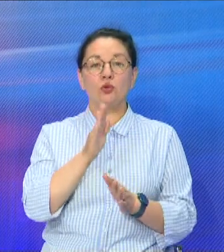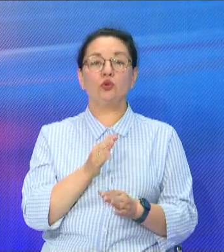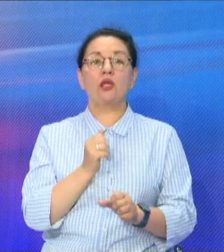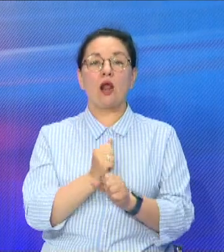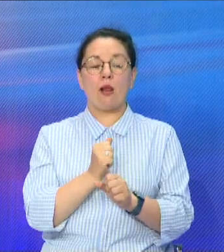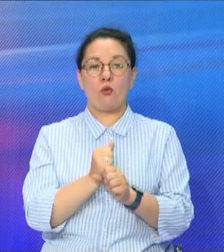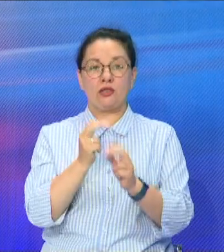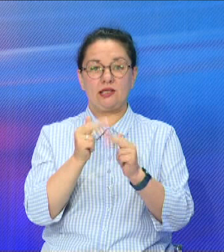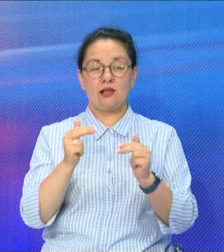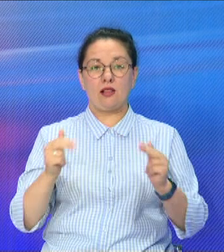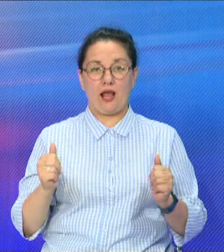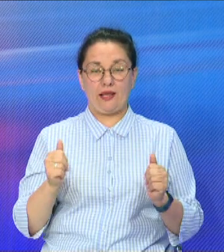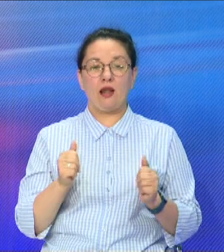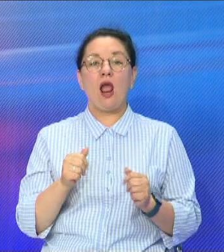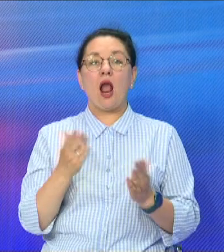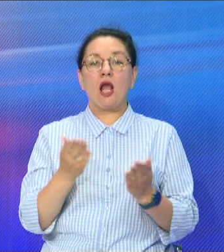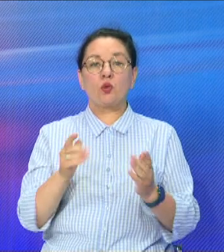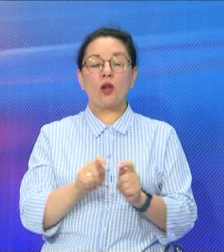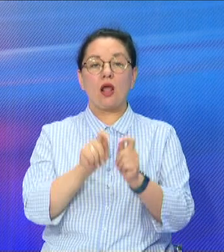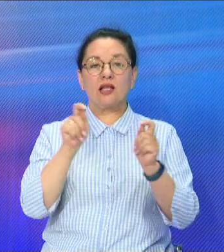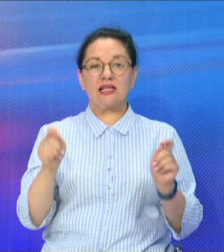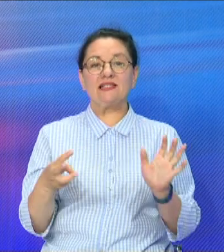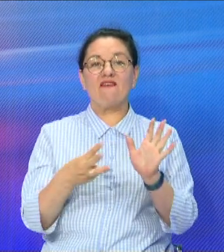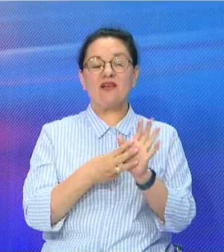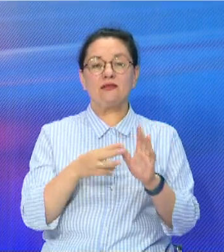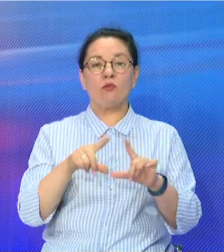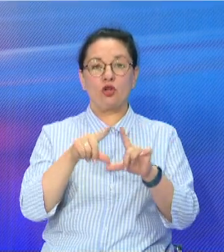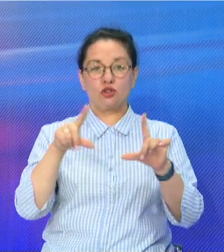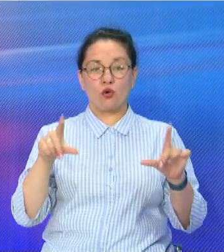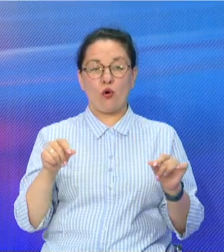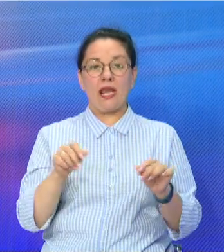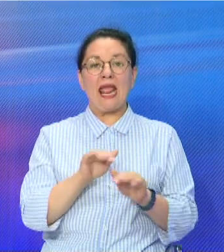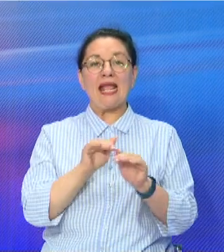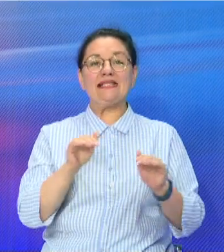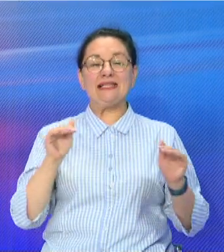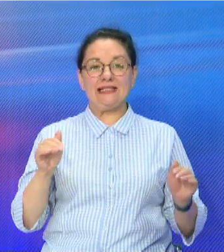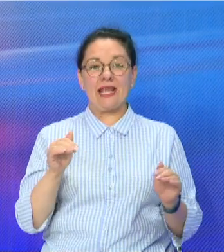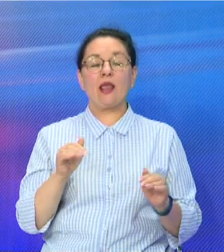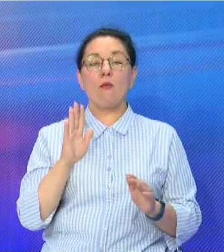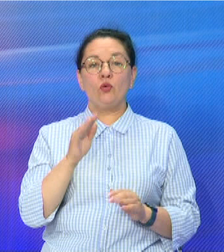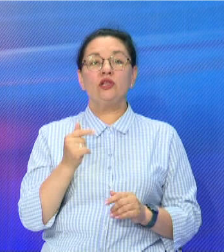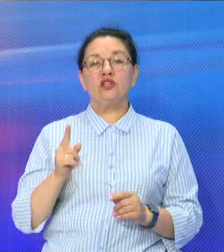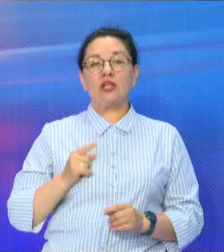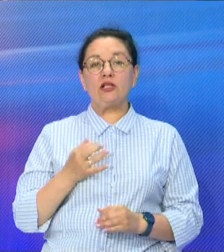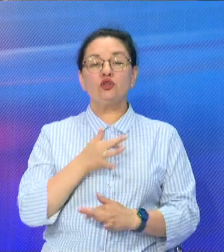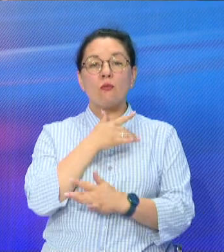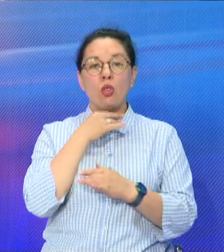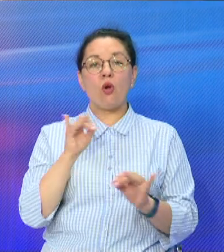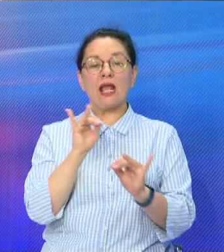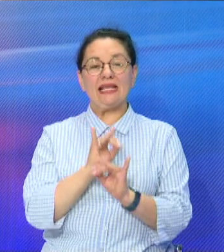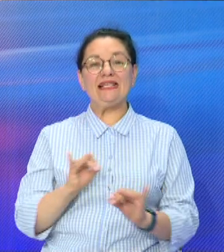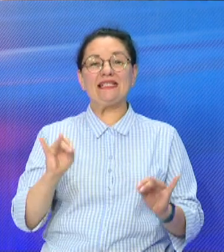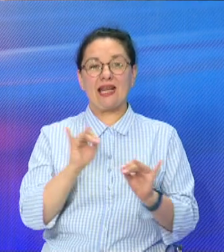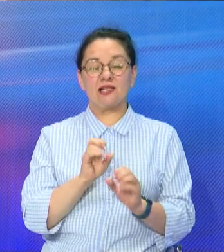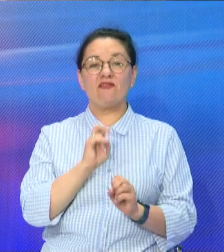лагерь реки открылся на базе 8 школ и протягивая функции на вать детей джака яшма тиковых занят к и акции я поделился